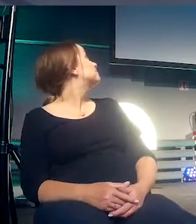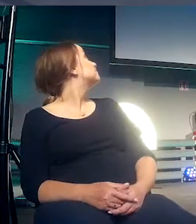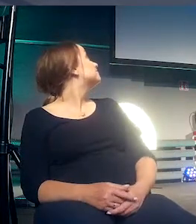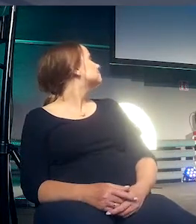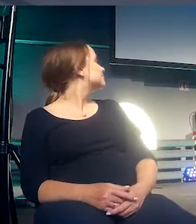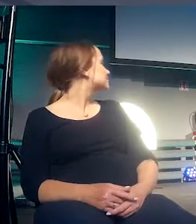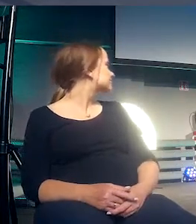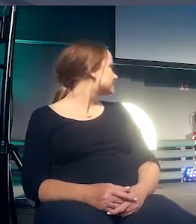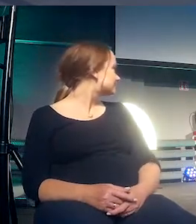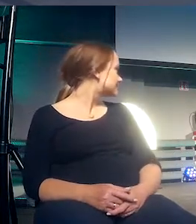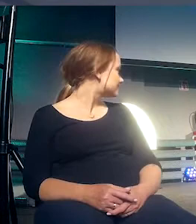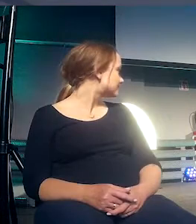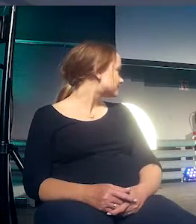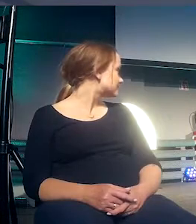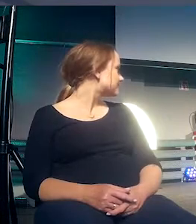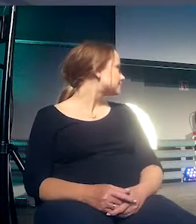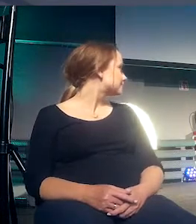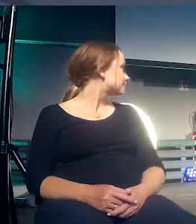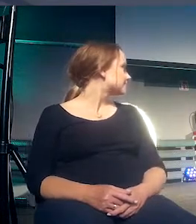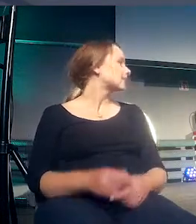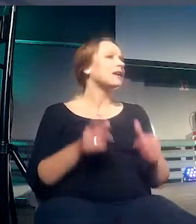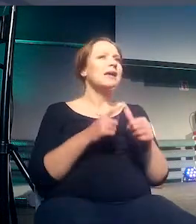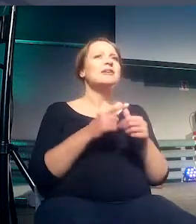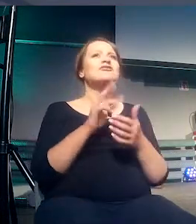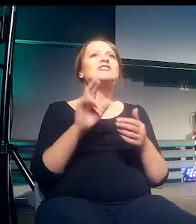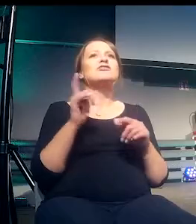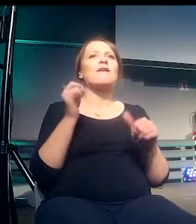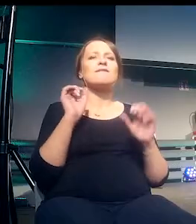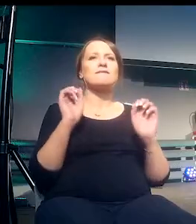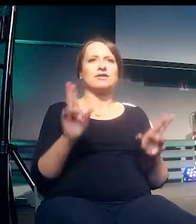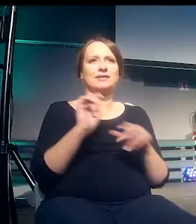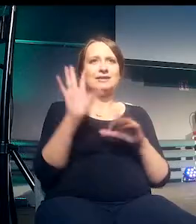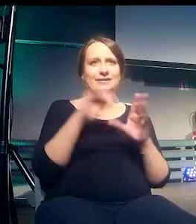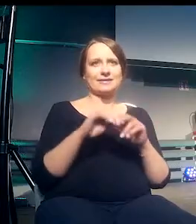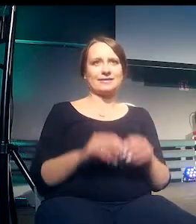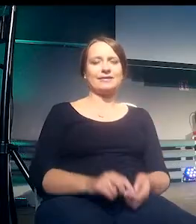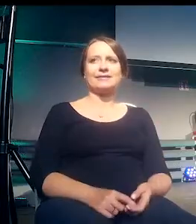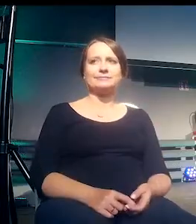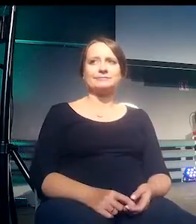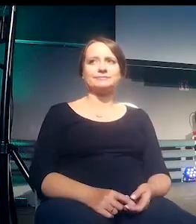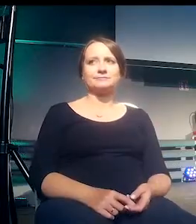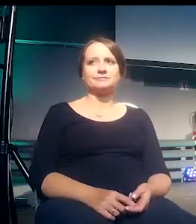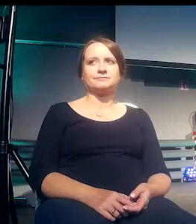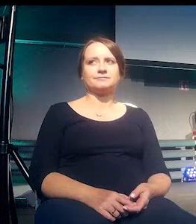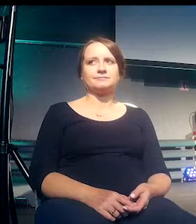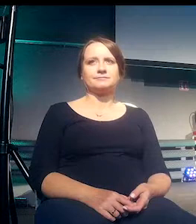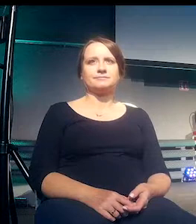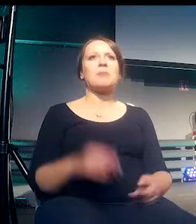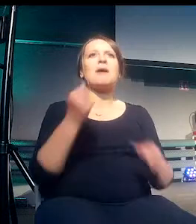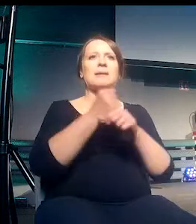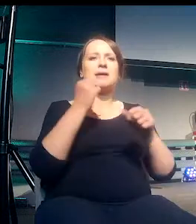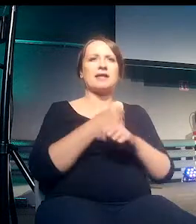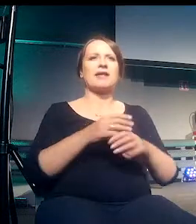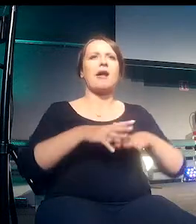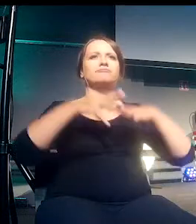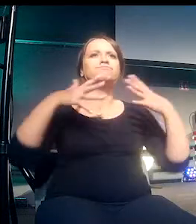oraz analizy liczb ma tutaj znaczenie. Więc pierwsza rzecz, która się dzieje, jak lądujemy jako UX designer w korporacji, to czujemy się